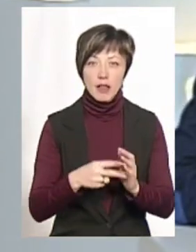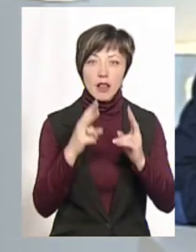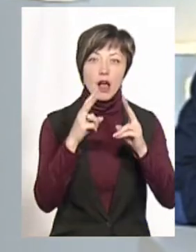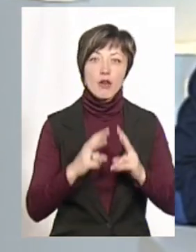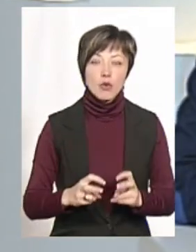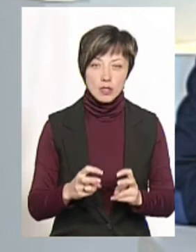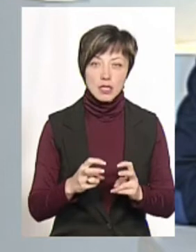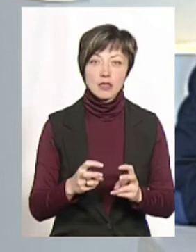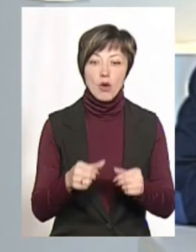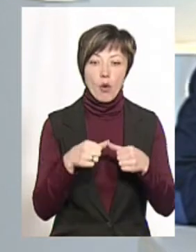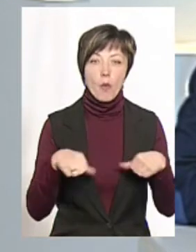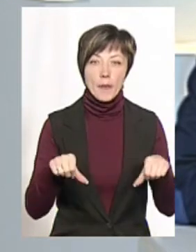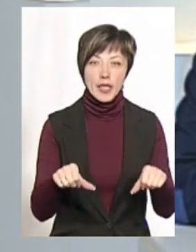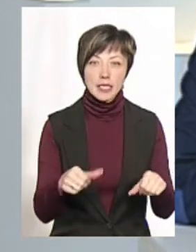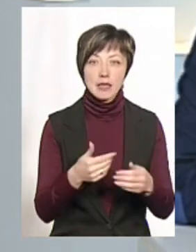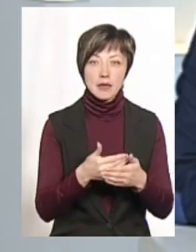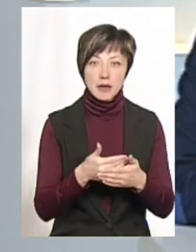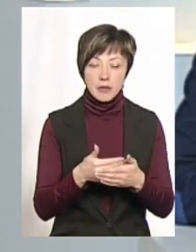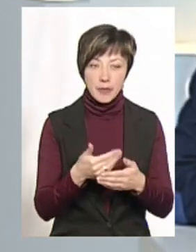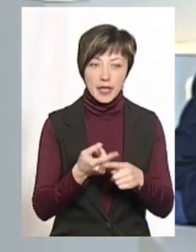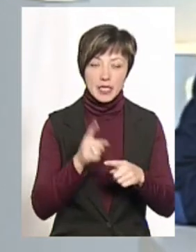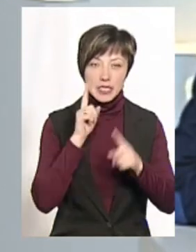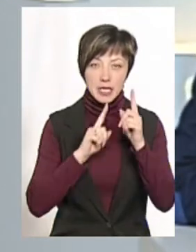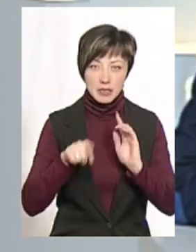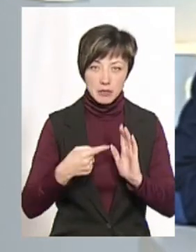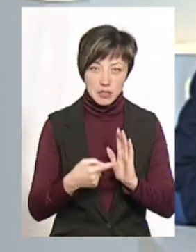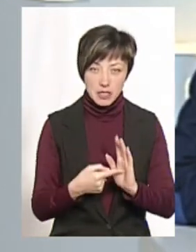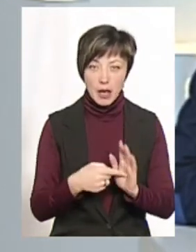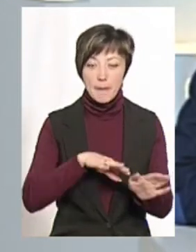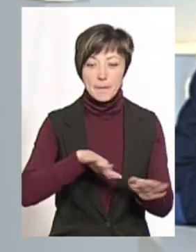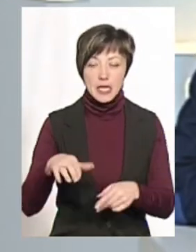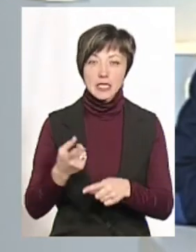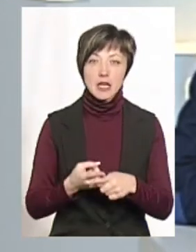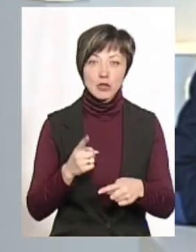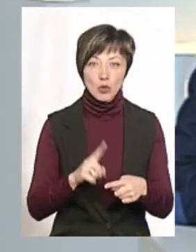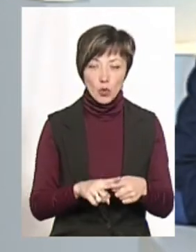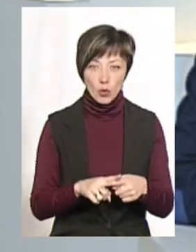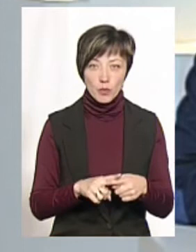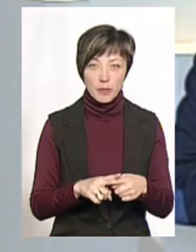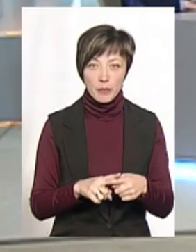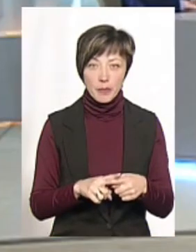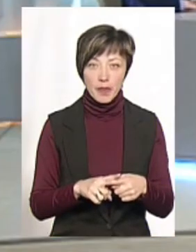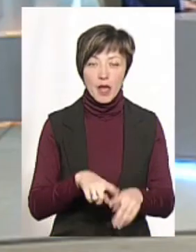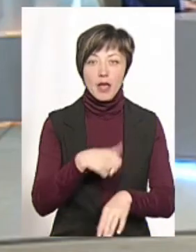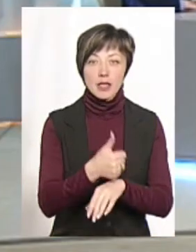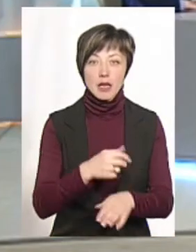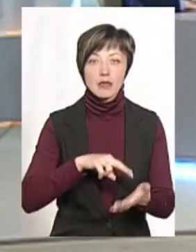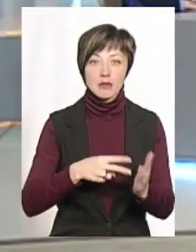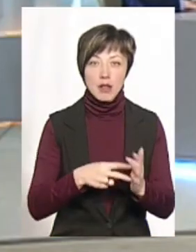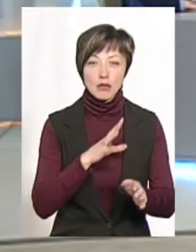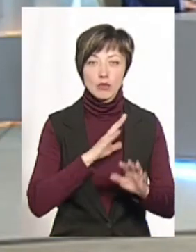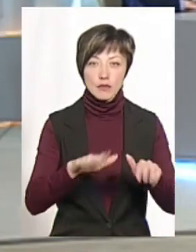пленарний розгляд комісій передсесійних і сесії міської ради. Після того, скажімо, генеральний план